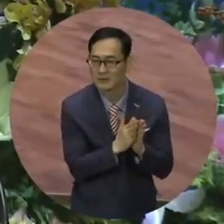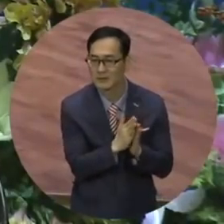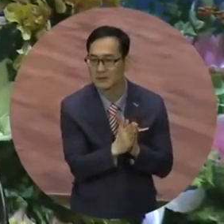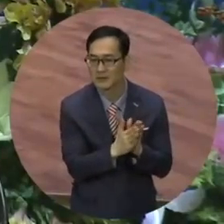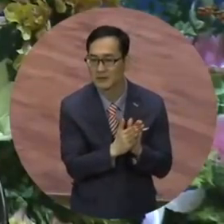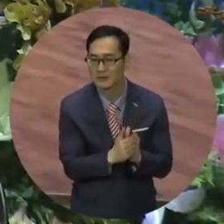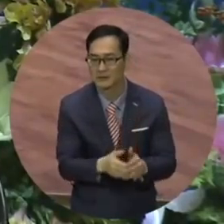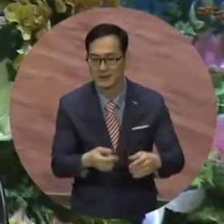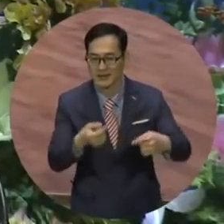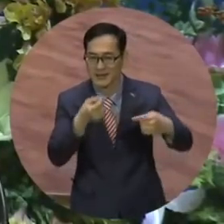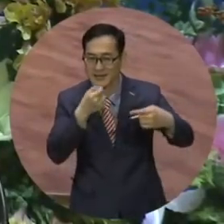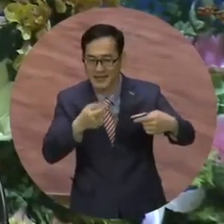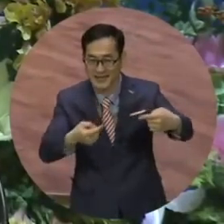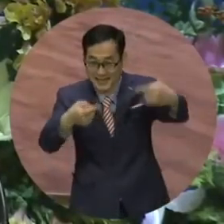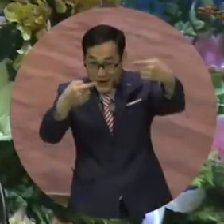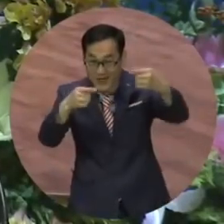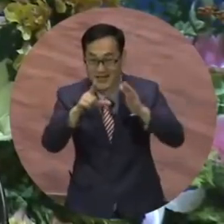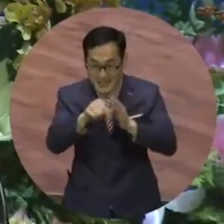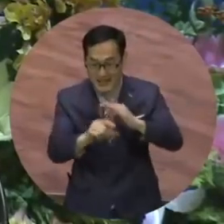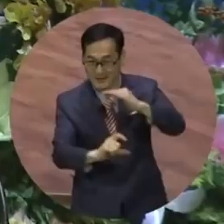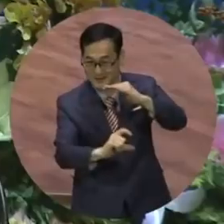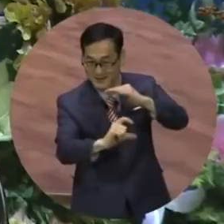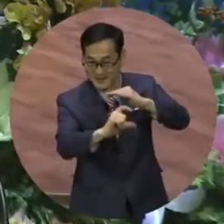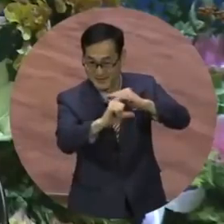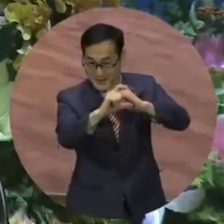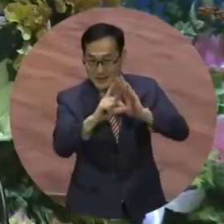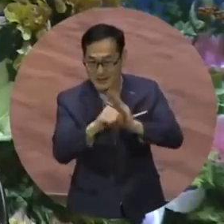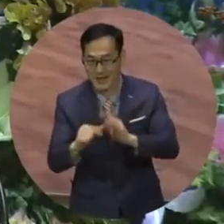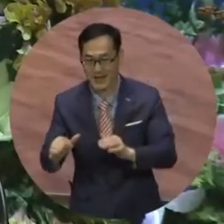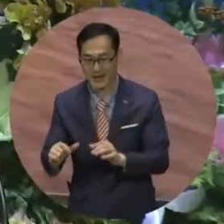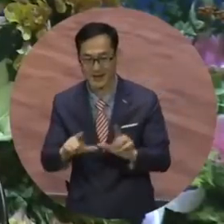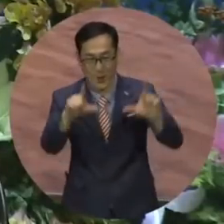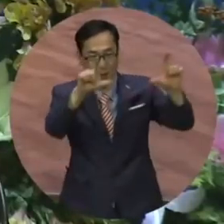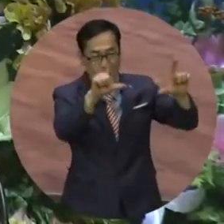1월 1일 날 막 했을 때 동양가가 전부 다 소원 빌고.